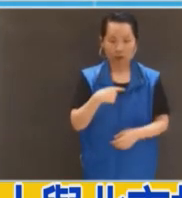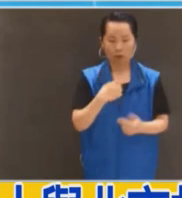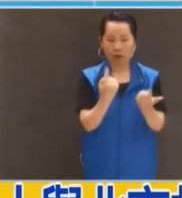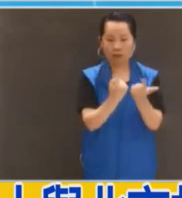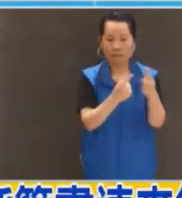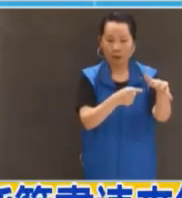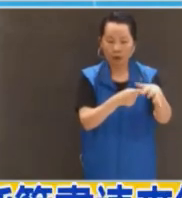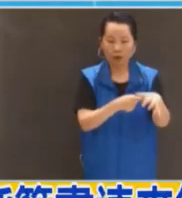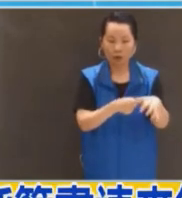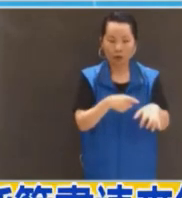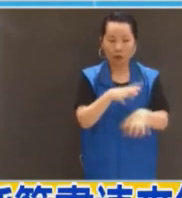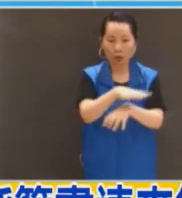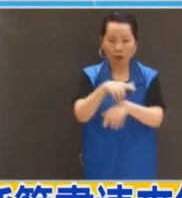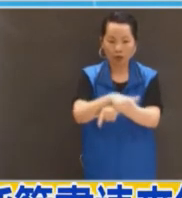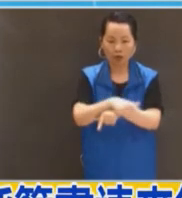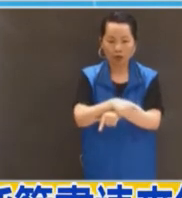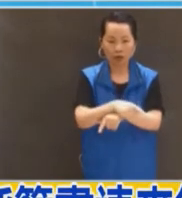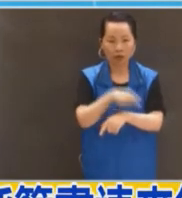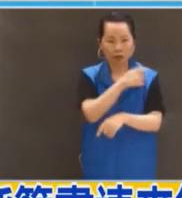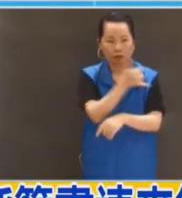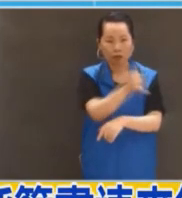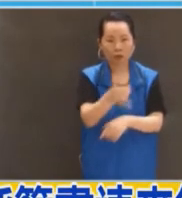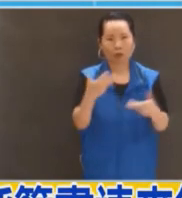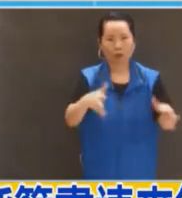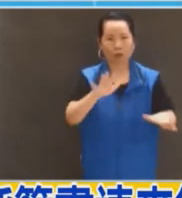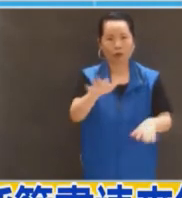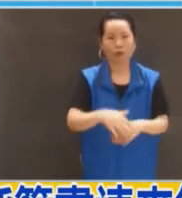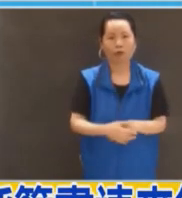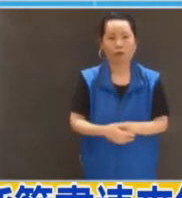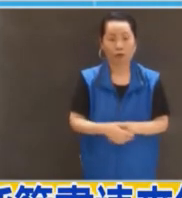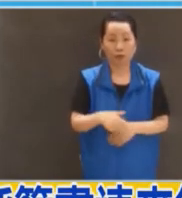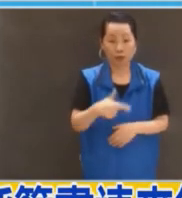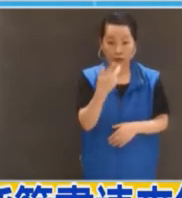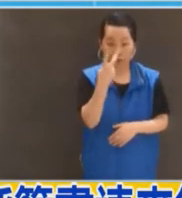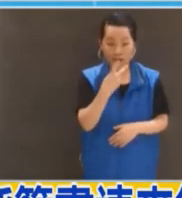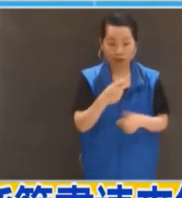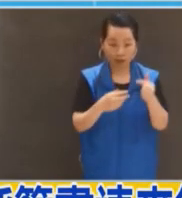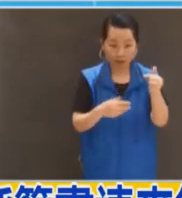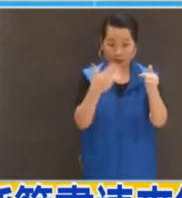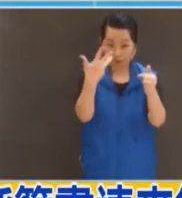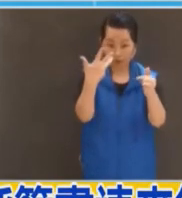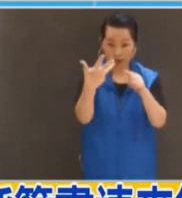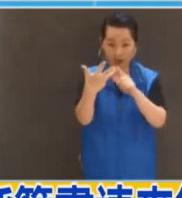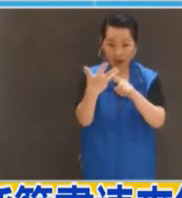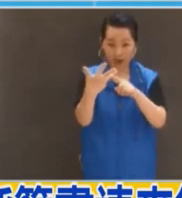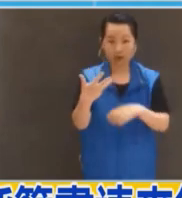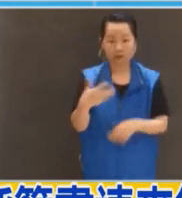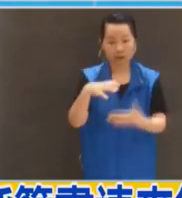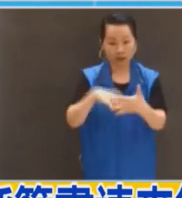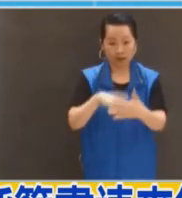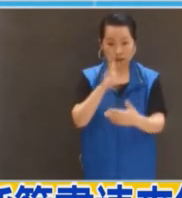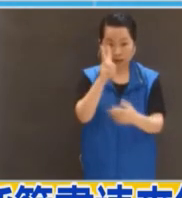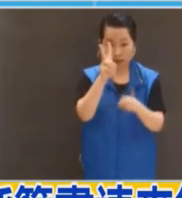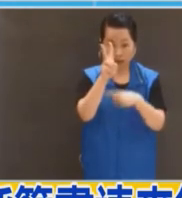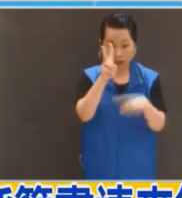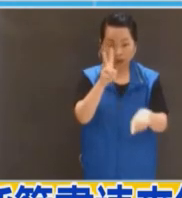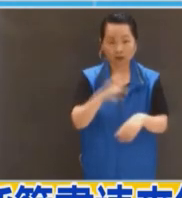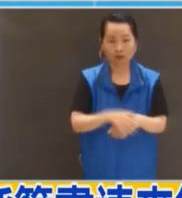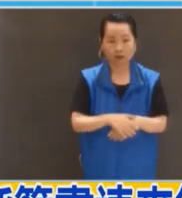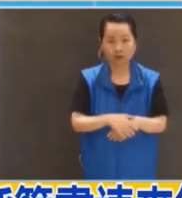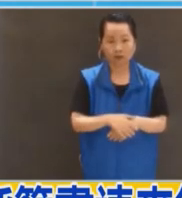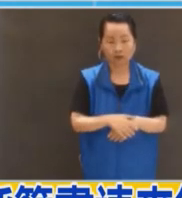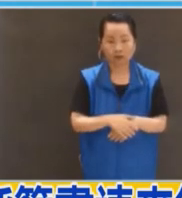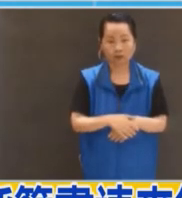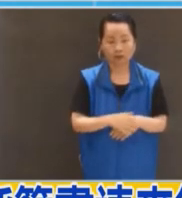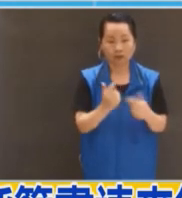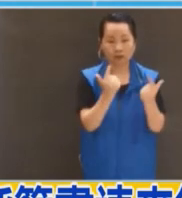韩环南的接触史。那在快筛阳性的今天有8人当中，就有2个人都是有接触